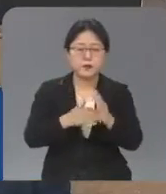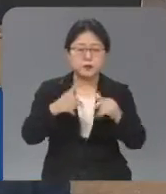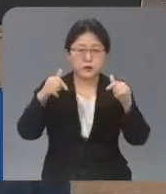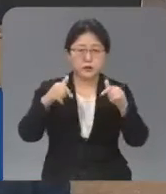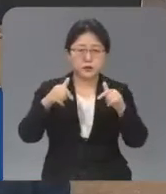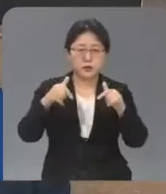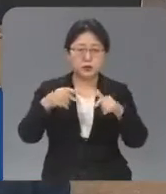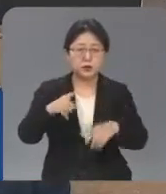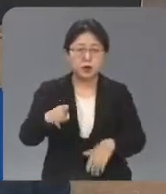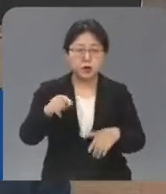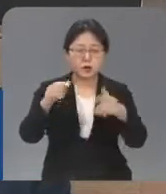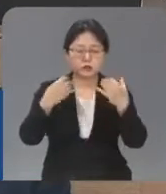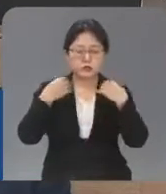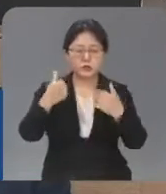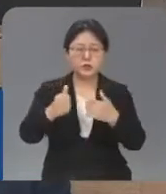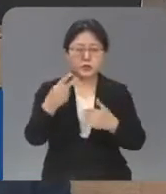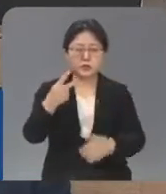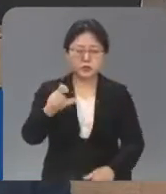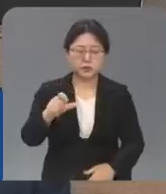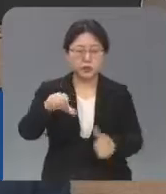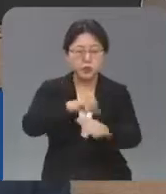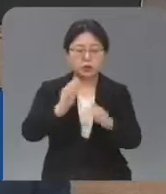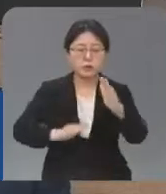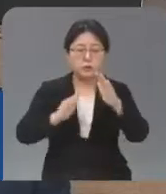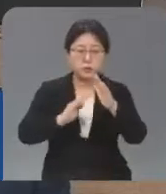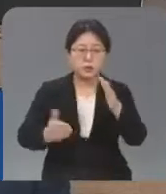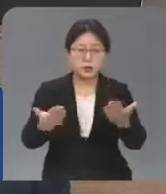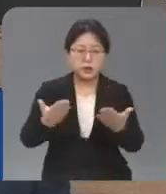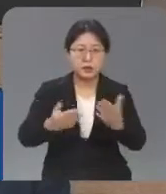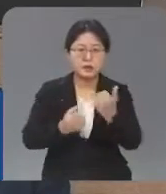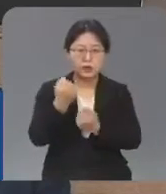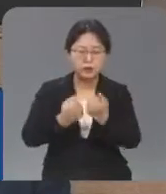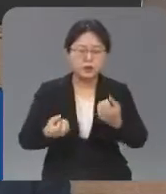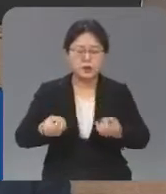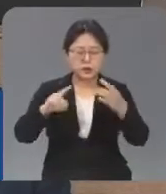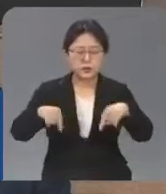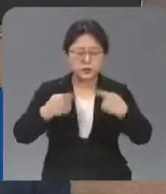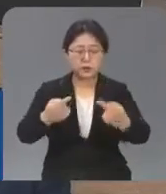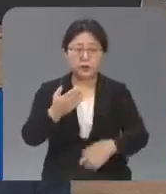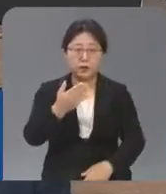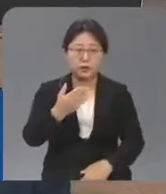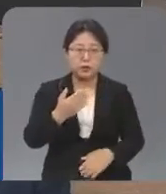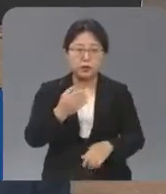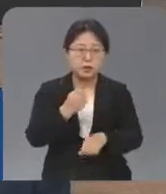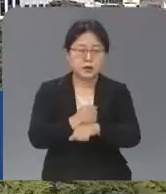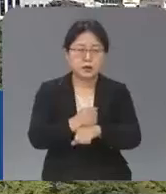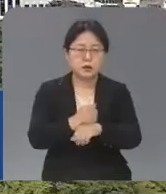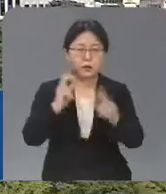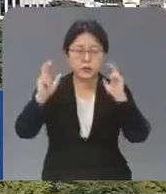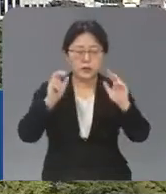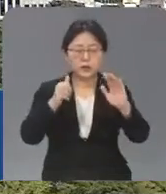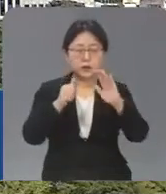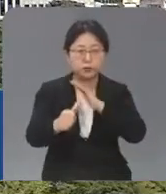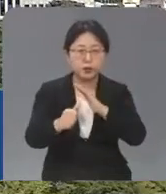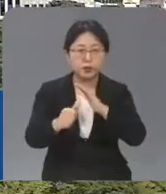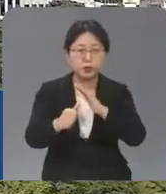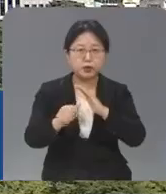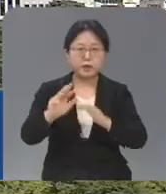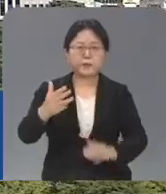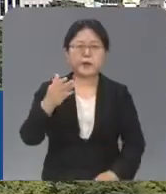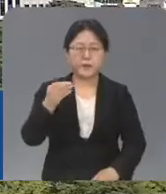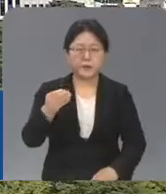청탁성 금품을 받은 혐의로 기소된 서대석 광주 서구청장에 대해 검찰이 어제 열린 항소심 결심 공판에서